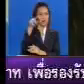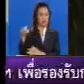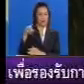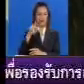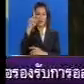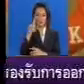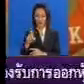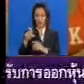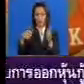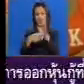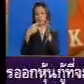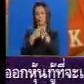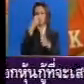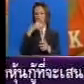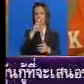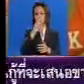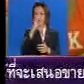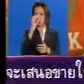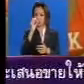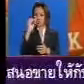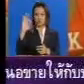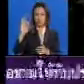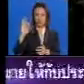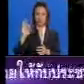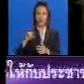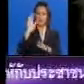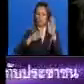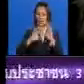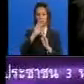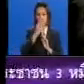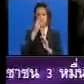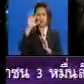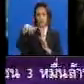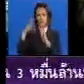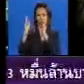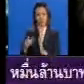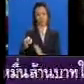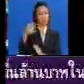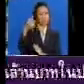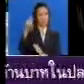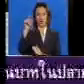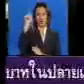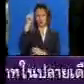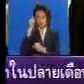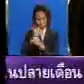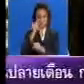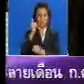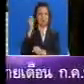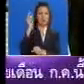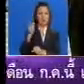ายพันธุ์ใหม่สูงถึง 65,000 คนในช่วงหน้าหนาวนี้จึงมีความเป็นไปได้ล่าสุดอังก